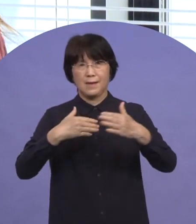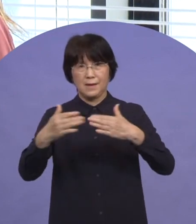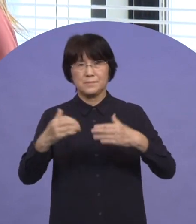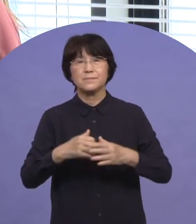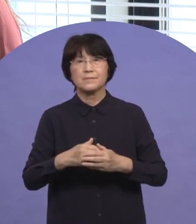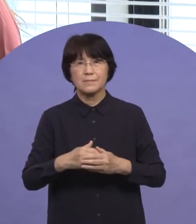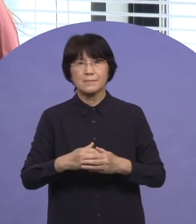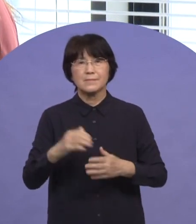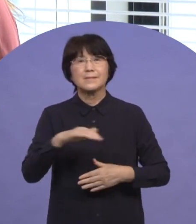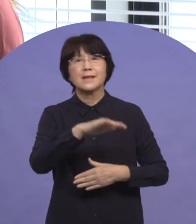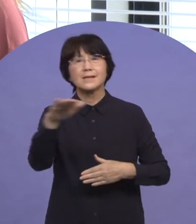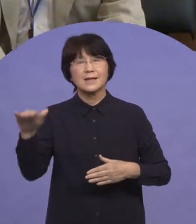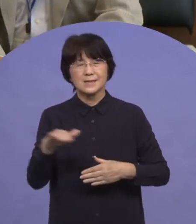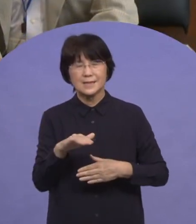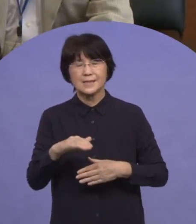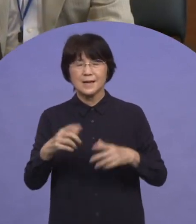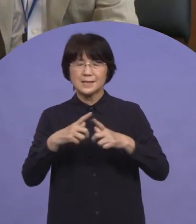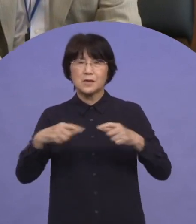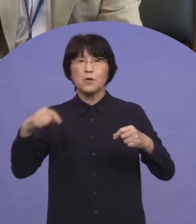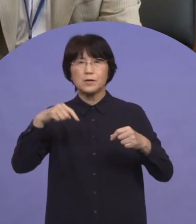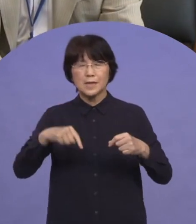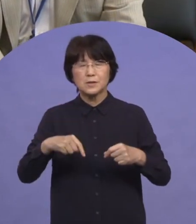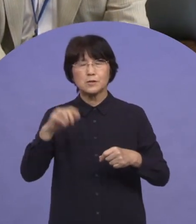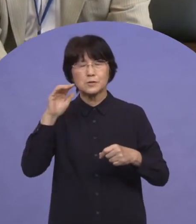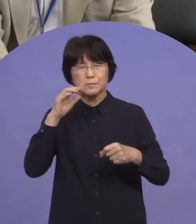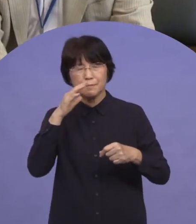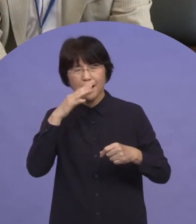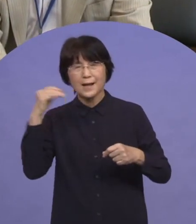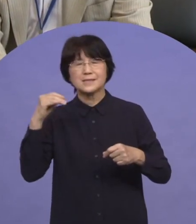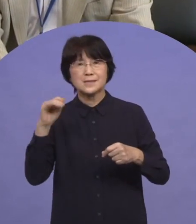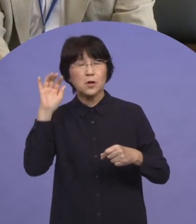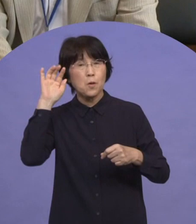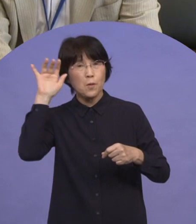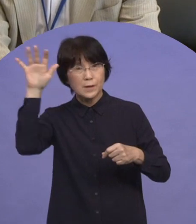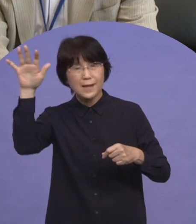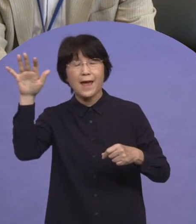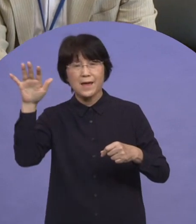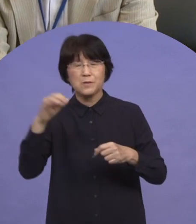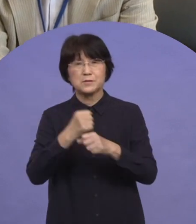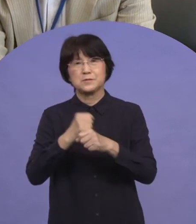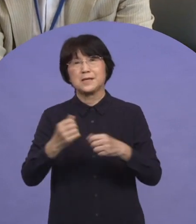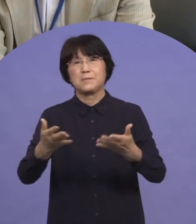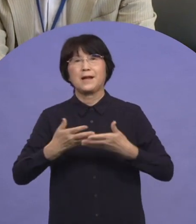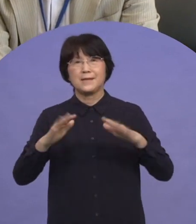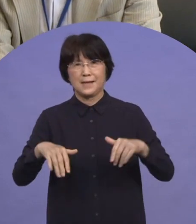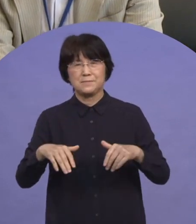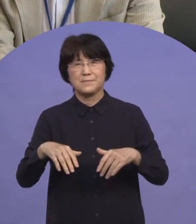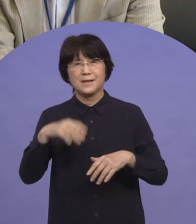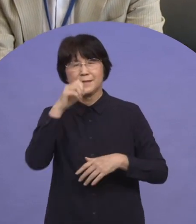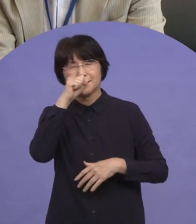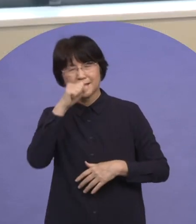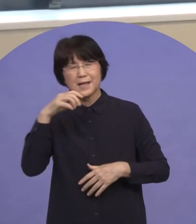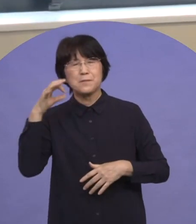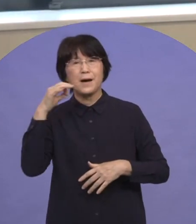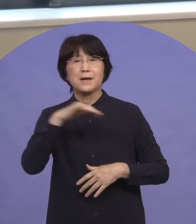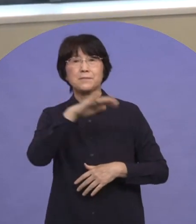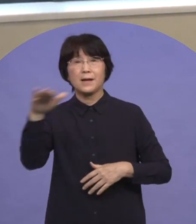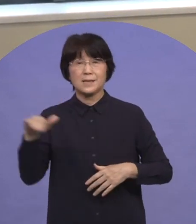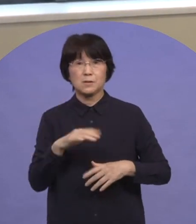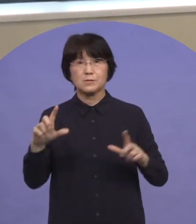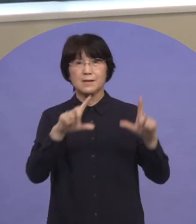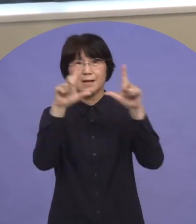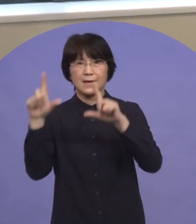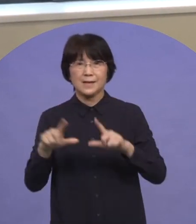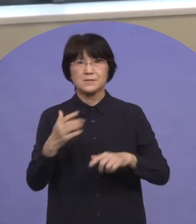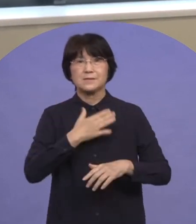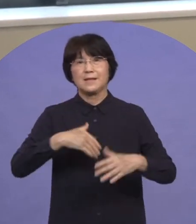皆さんに日本での素晴らしい思い出を作ってもらい、こんなに素敵な米原での生活を体験できたことは